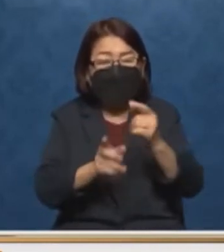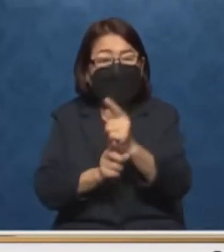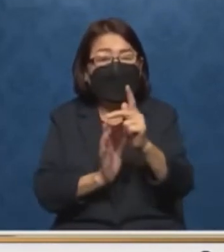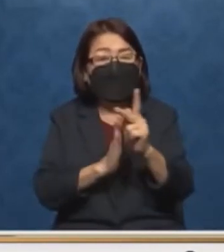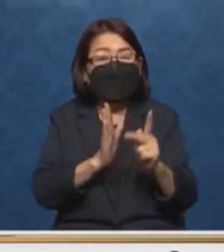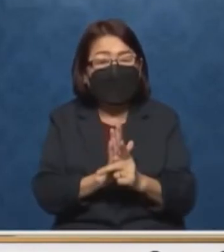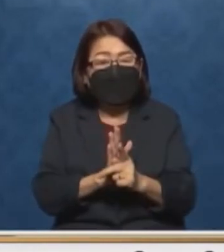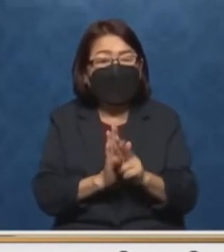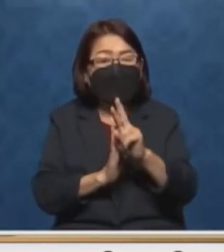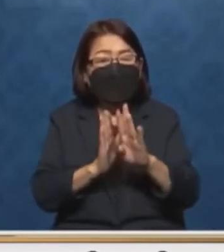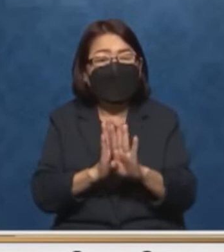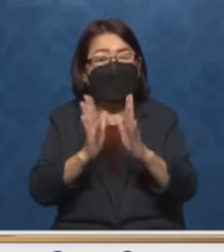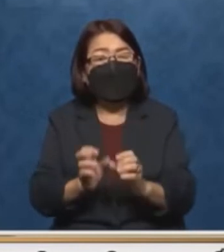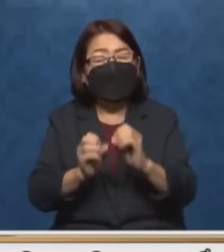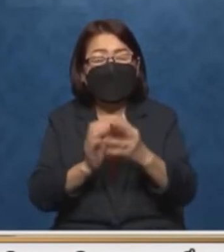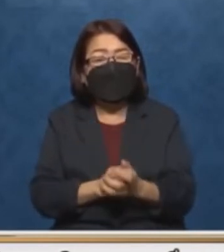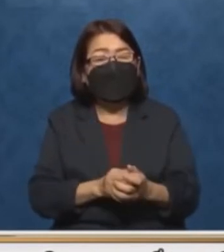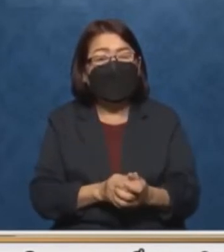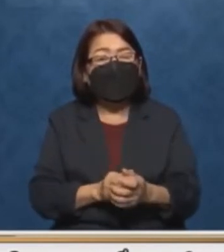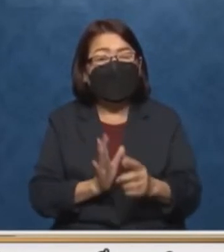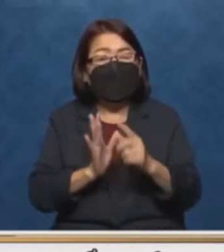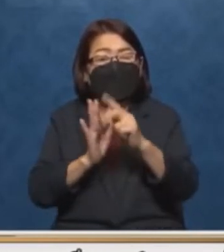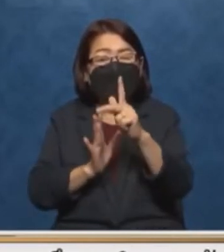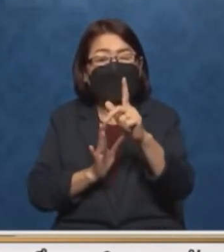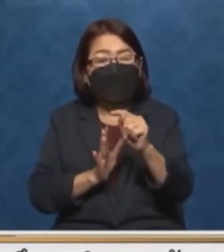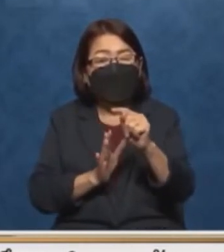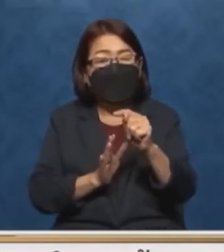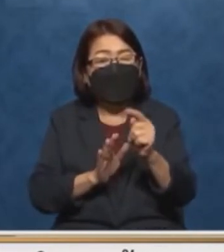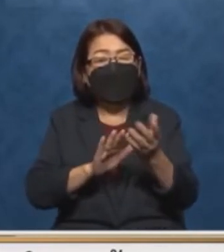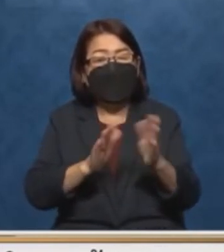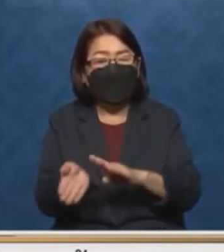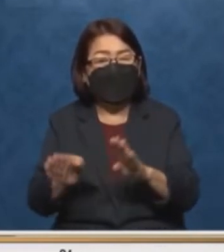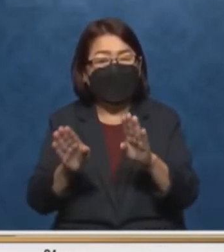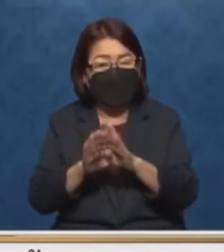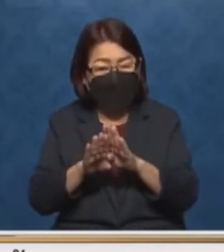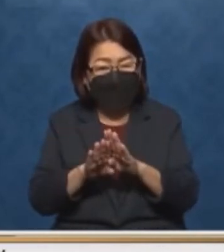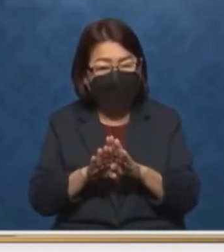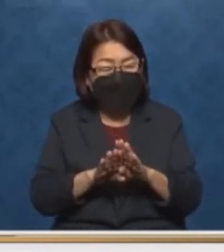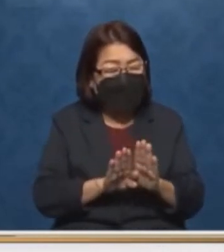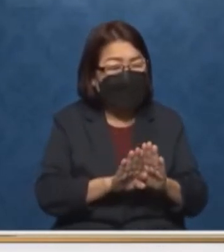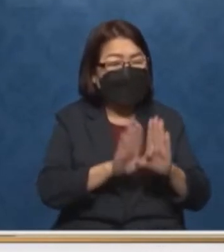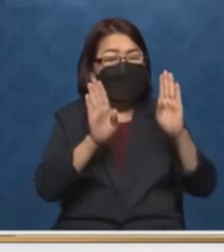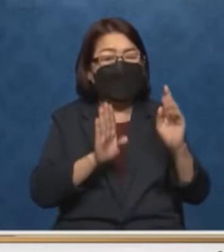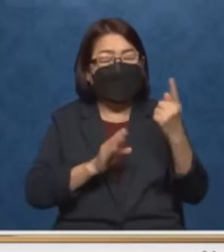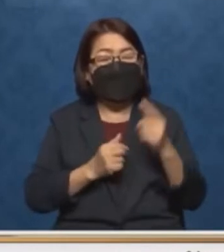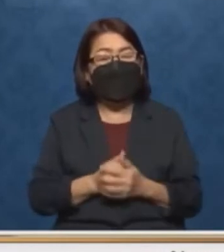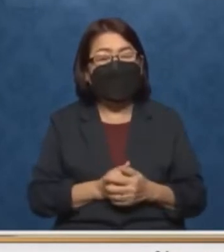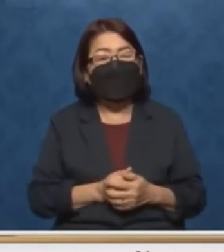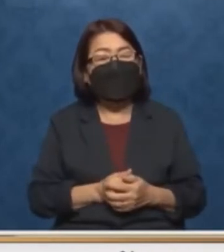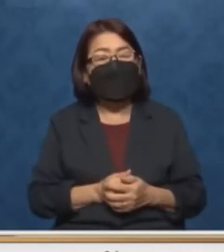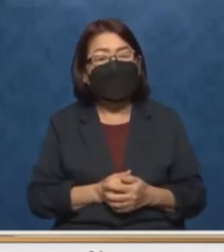บุคลากรทางการศึกษาอายุอ.ก.ค.ศ.เขตเขาไปคะแล้วก็ไปตั้งที่เรียกว่าศึกษาธิการจังหวัด